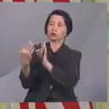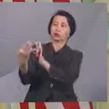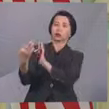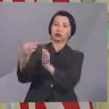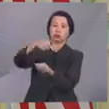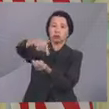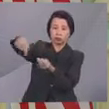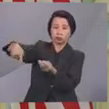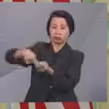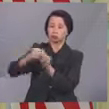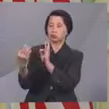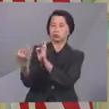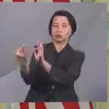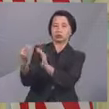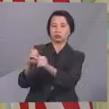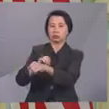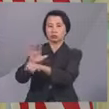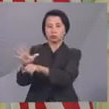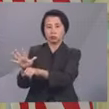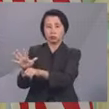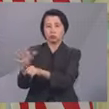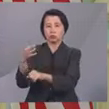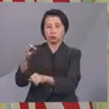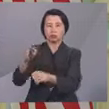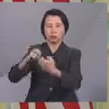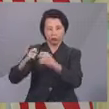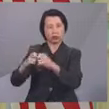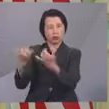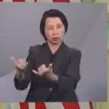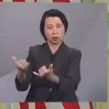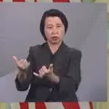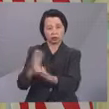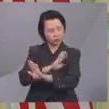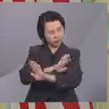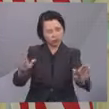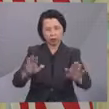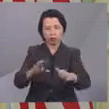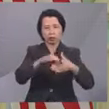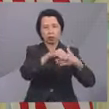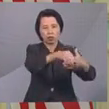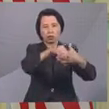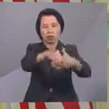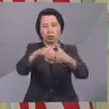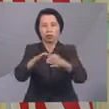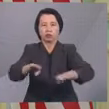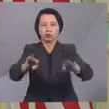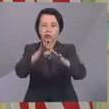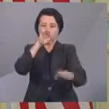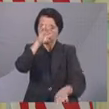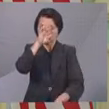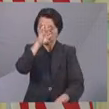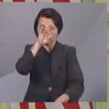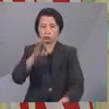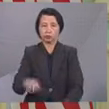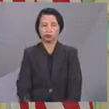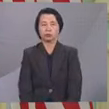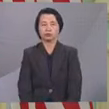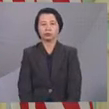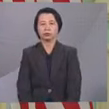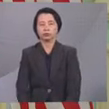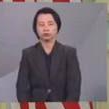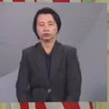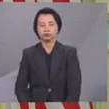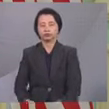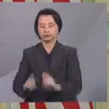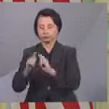suasana, menghadapi bencana ataupun COVID-19 yang ada pada ini.